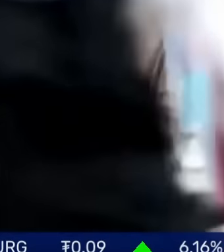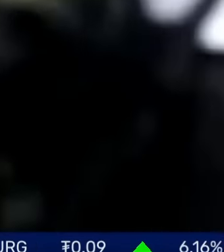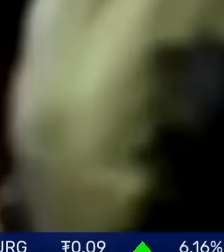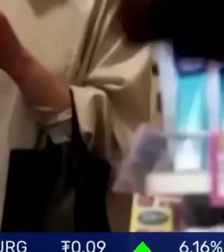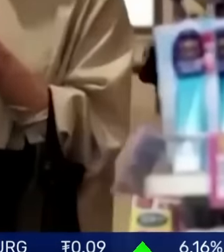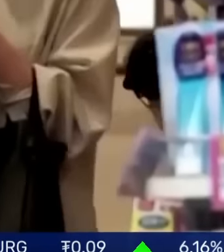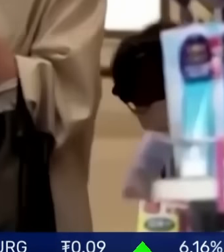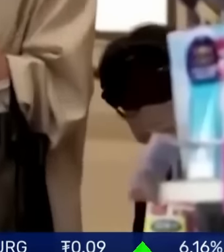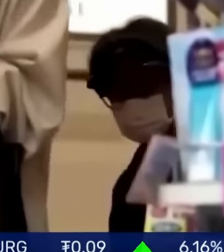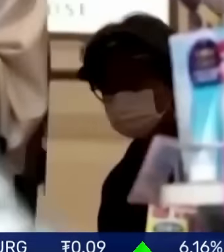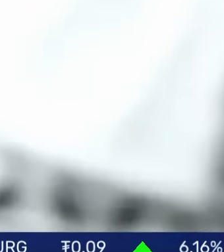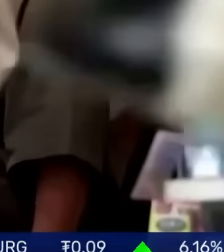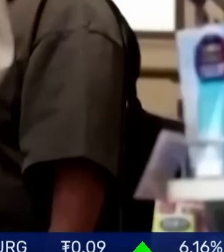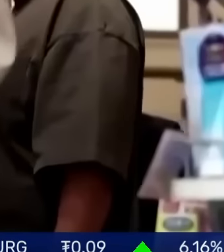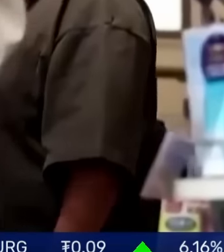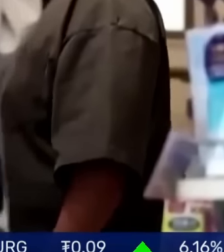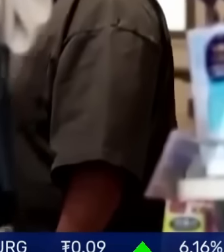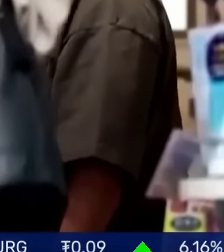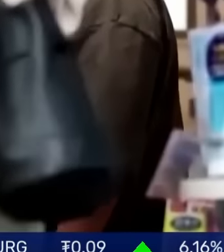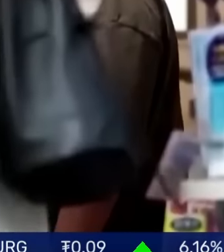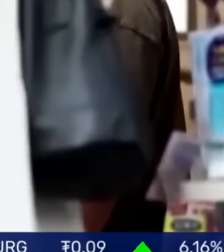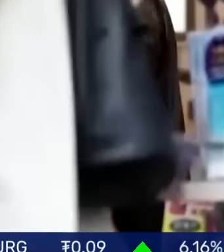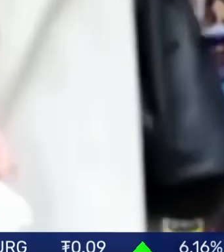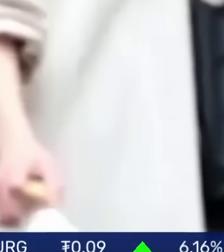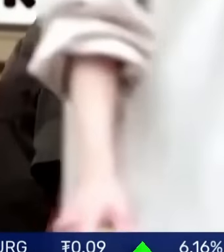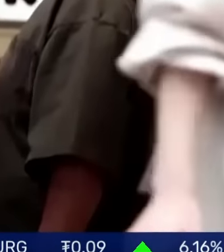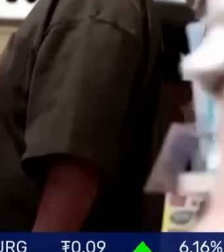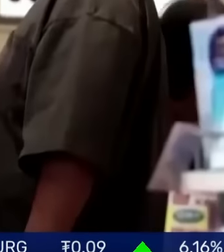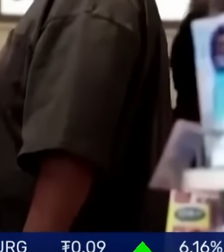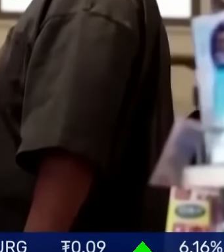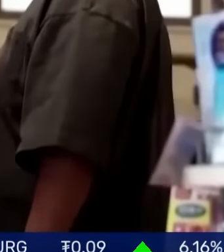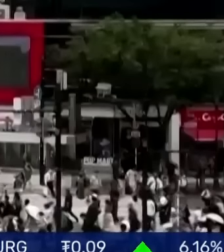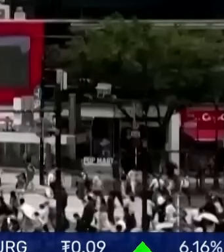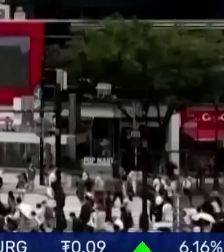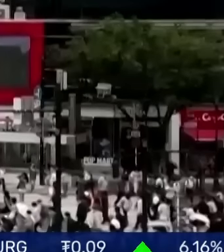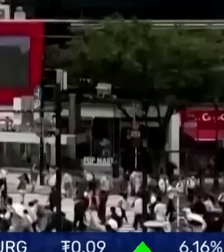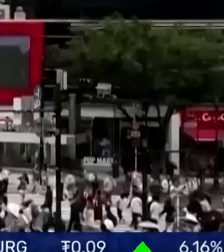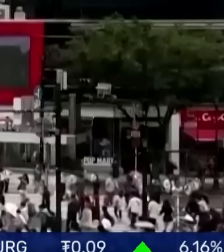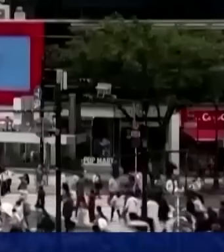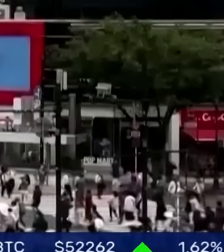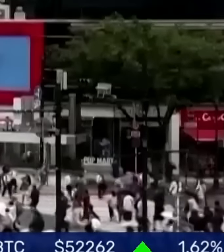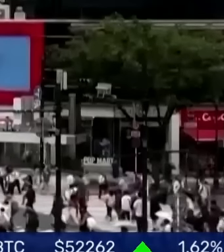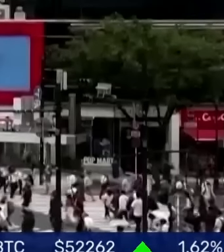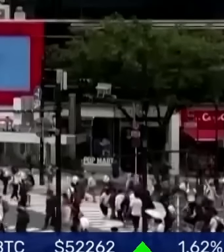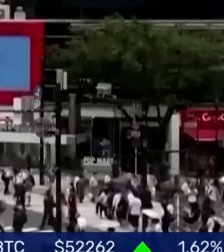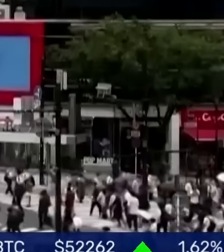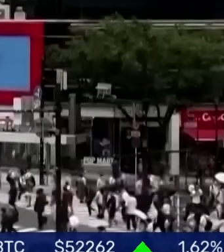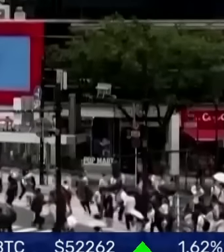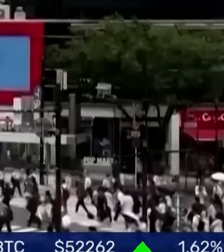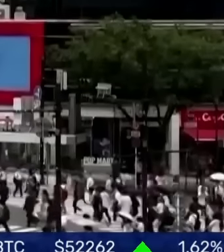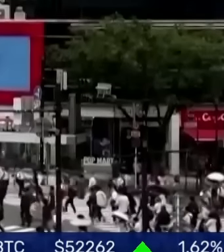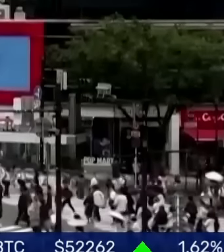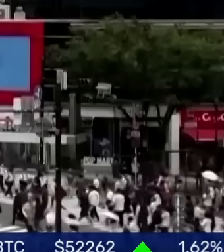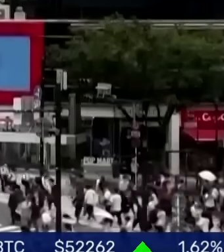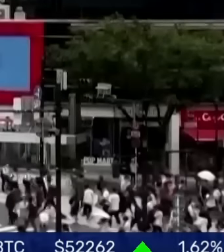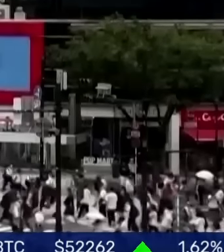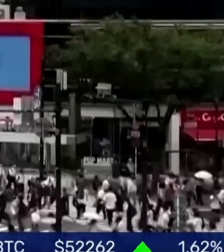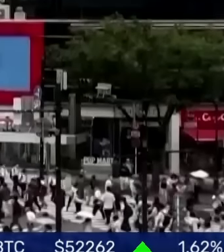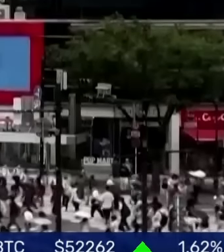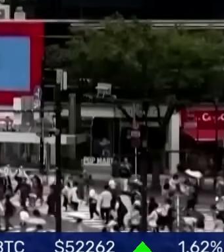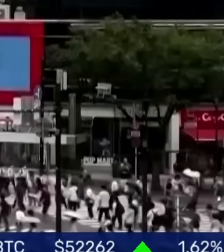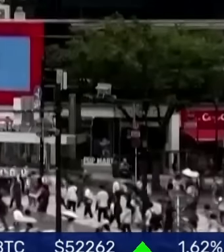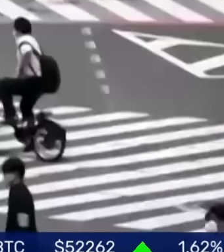эдийн засаг 2 улирал дараалан агшсан гэдэг нь харагдаж байна. Альван улсын дотоодын нийт бүтээгдэхүүний хэмжээ 2 болон түүнээс дээш улирал дараалан буурвал эдийн